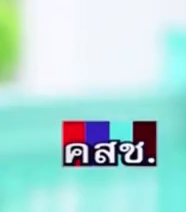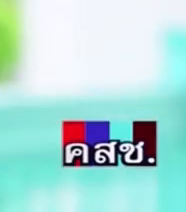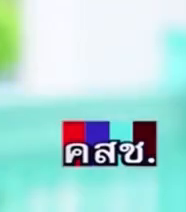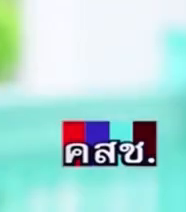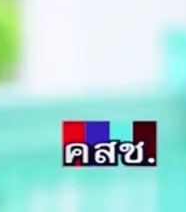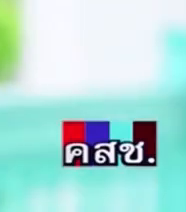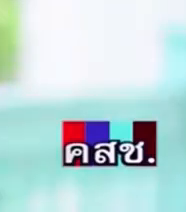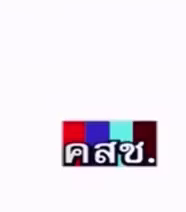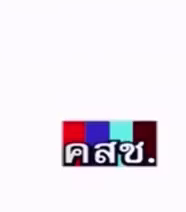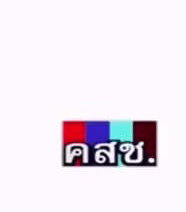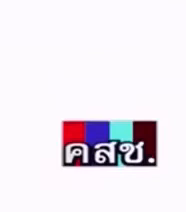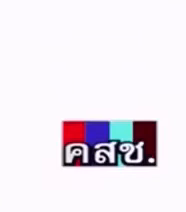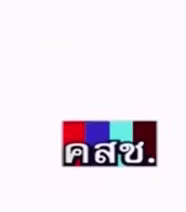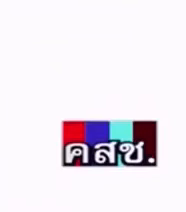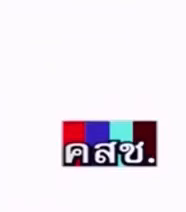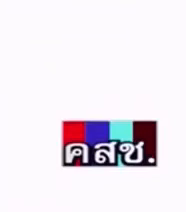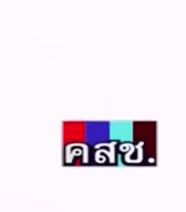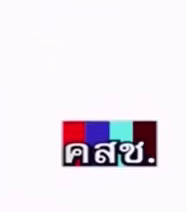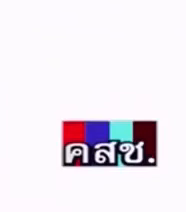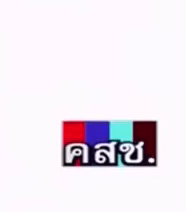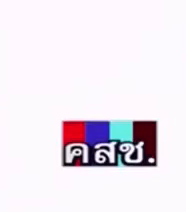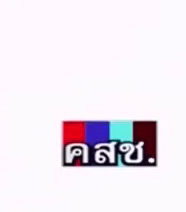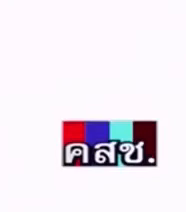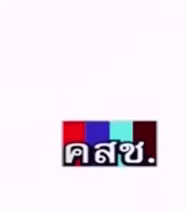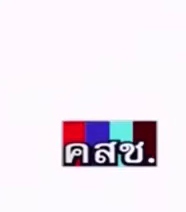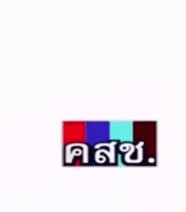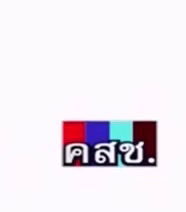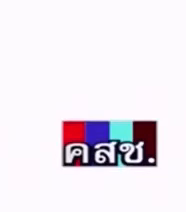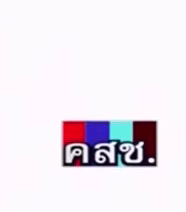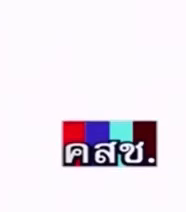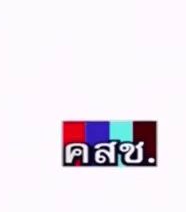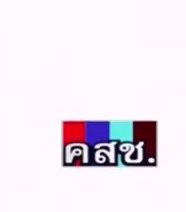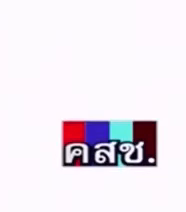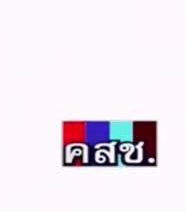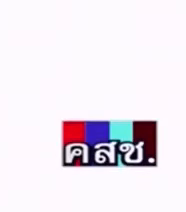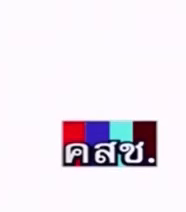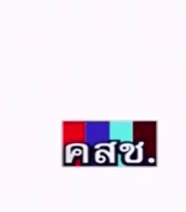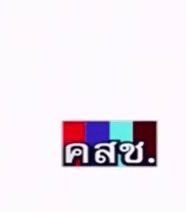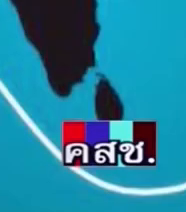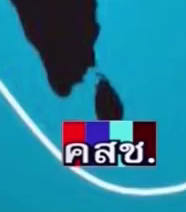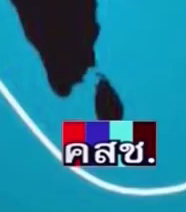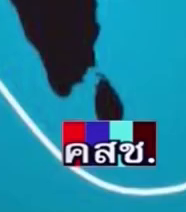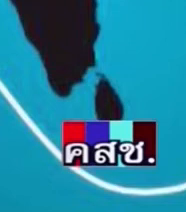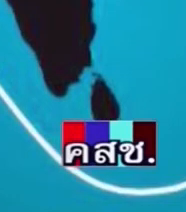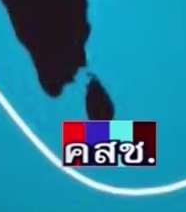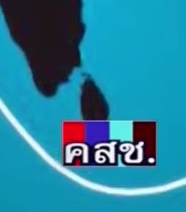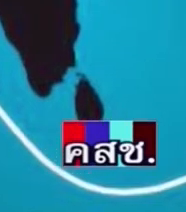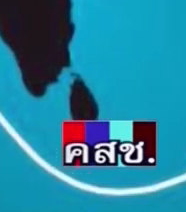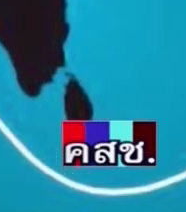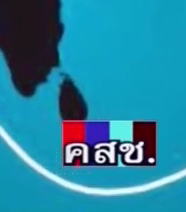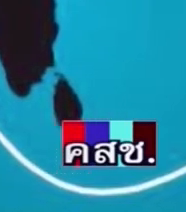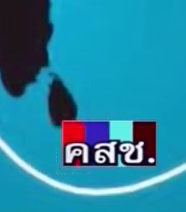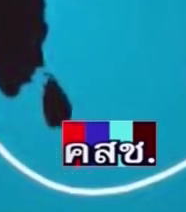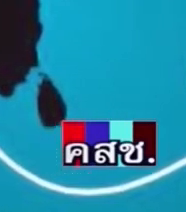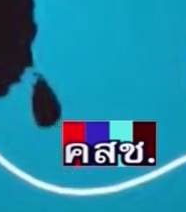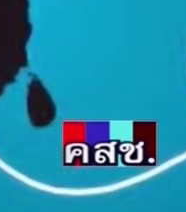ทางใหม่นี่เป็นเส้นทางที่8ก็เป็น8เส้นทางเป็นเส้นทางที่เป็นสำคัญที่สุดในขณะนี้คือเป็นการเชื่อมโยงตั้งแต่ฝรั่งเ